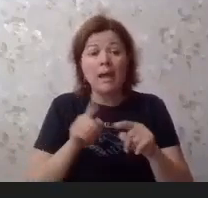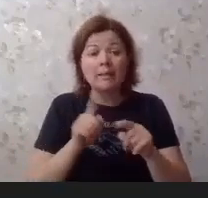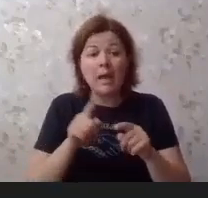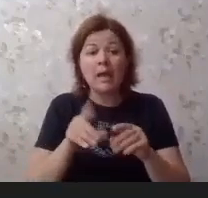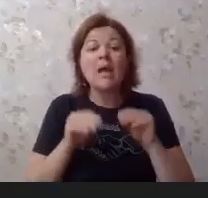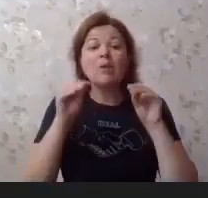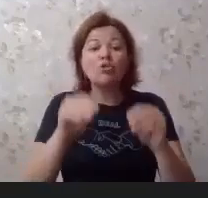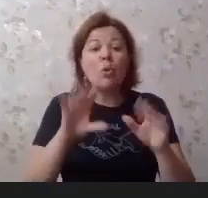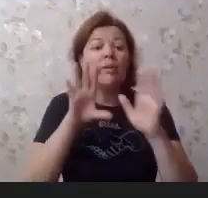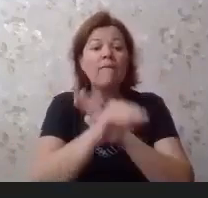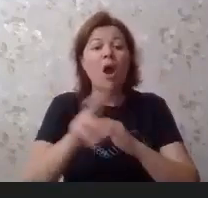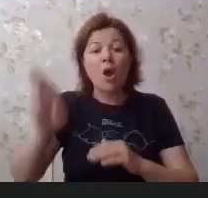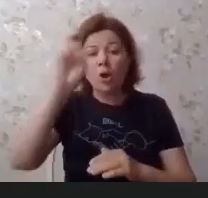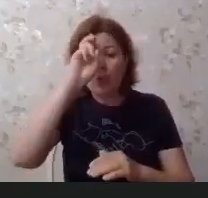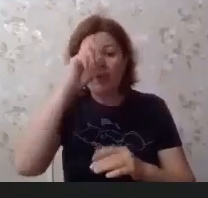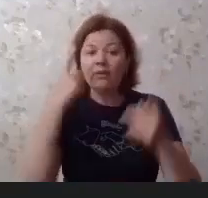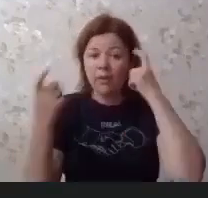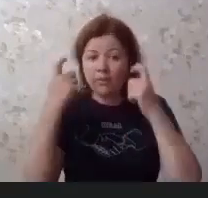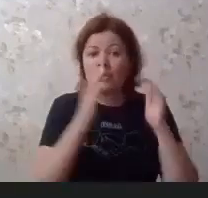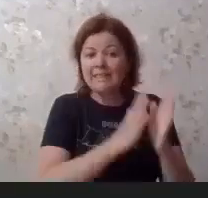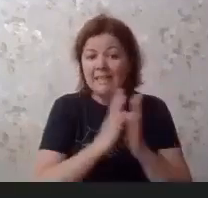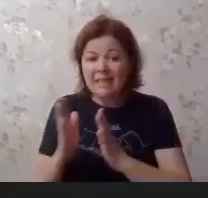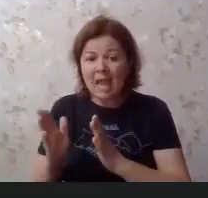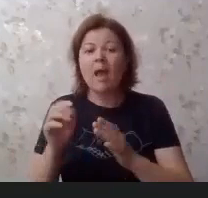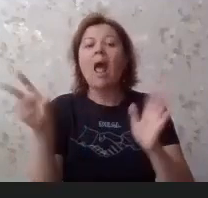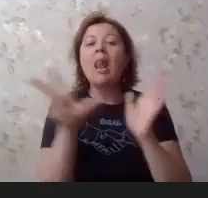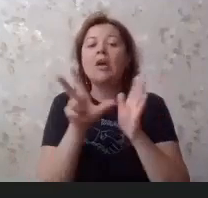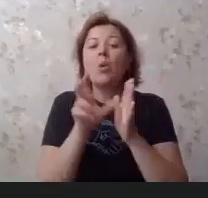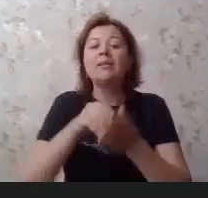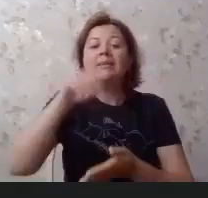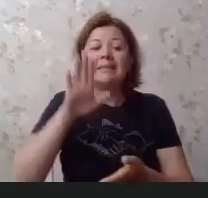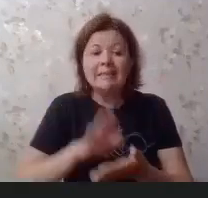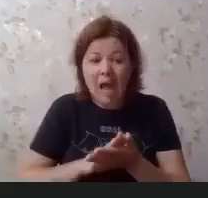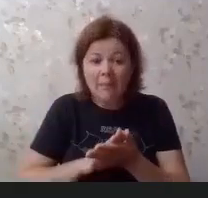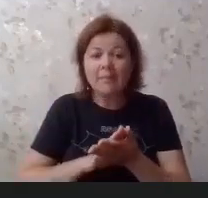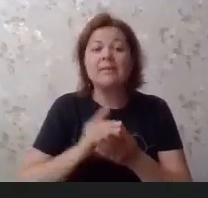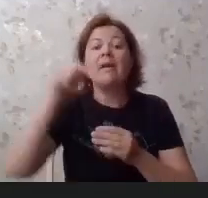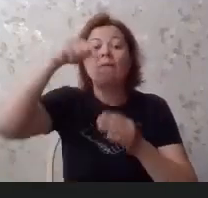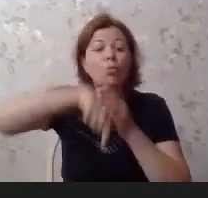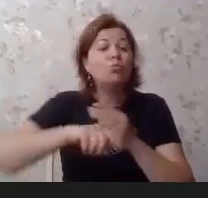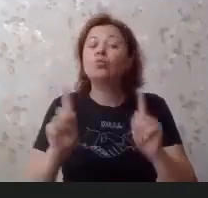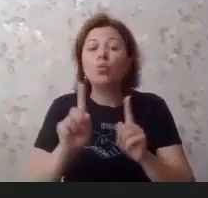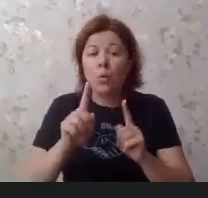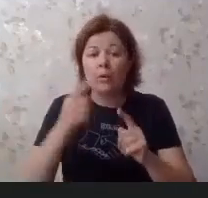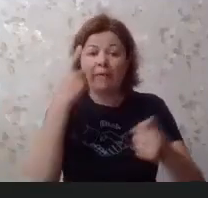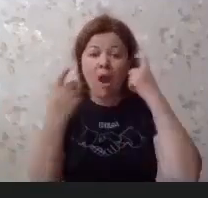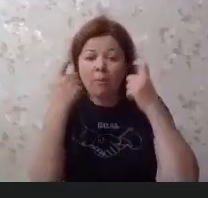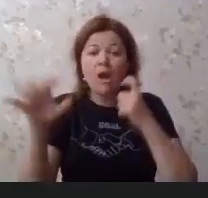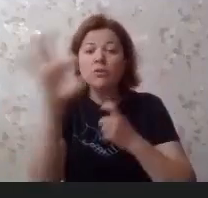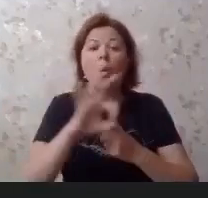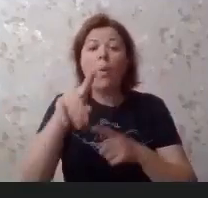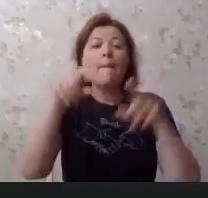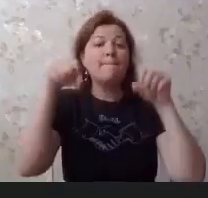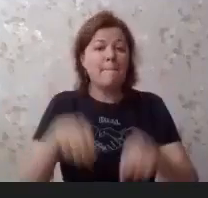государственной информационной системе электронные записи, которые содержат сведения о праве гражданина,